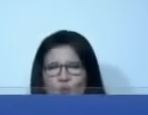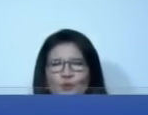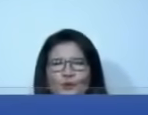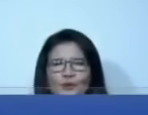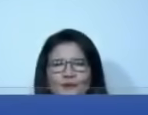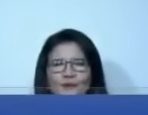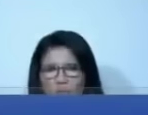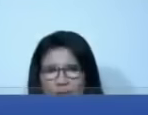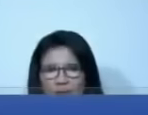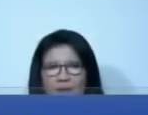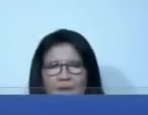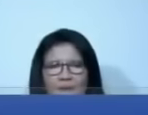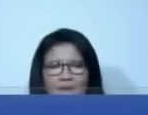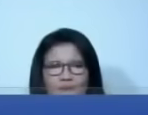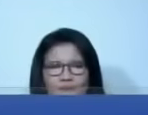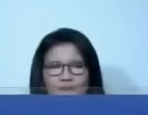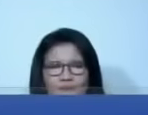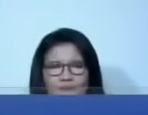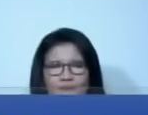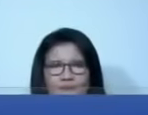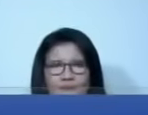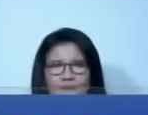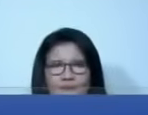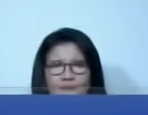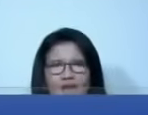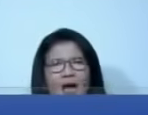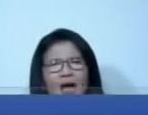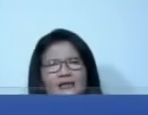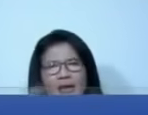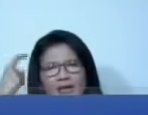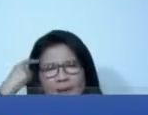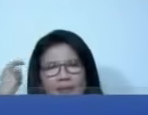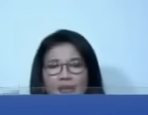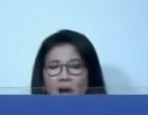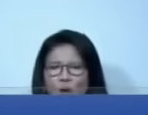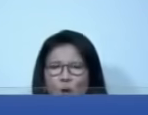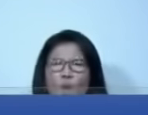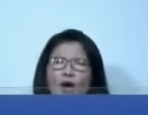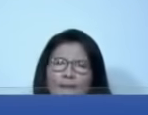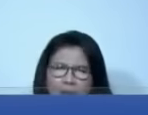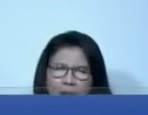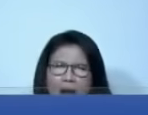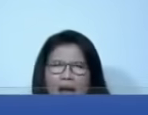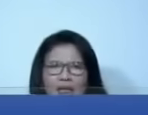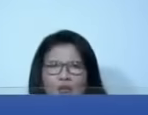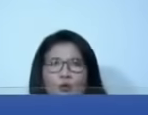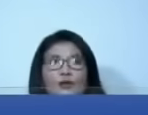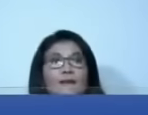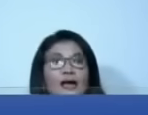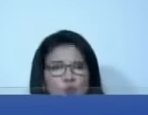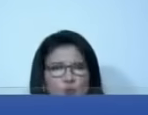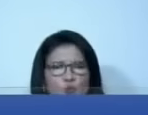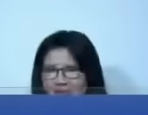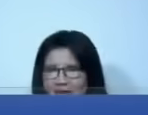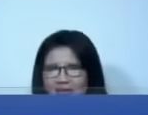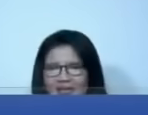bimbang mencapai 28,7% masih tingginya angka pemilih bimbang tentu menjadi perhatian masing-masing tim